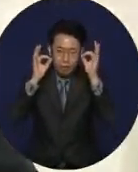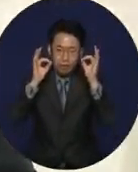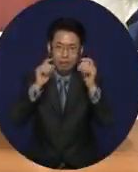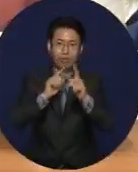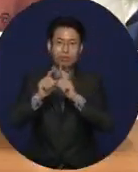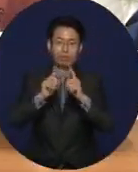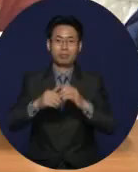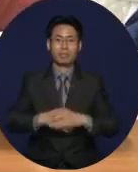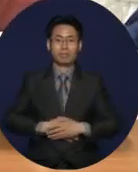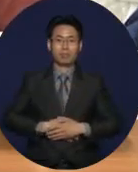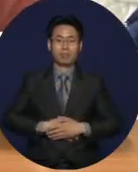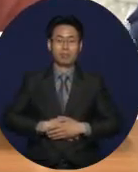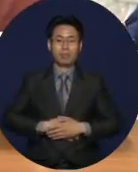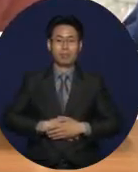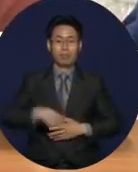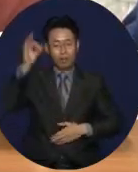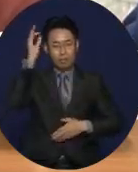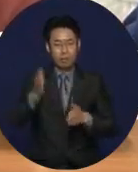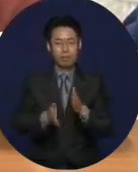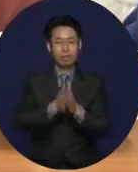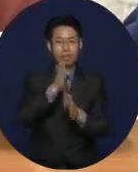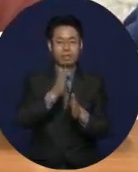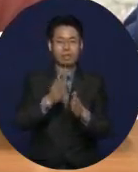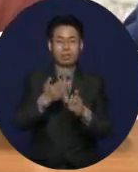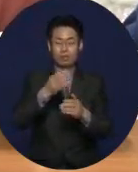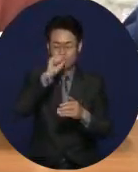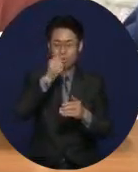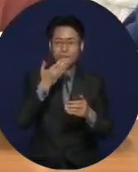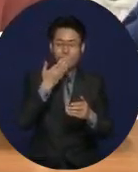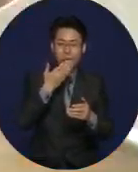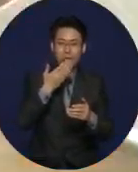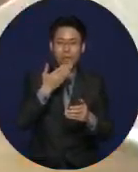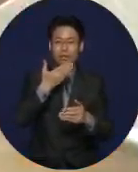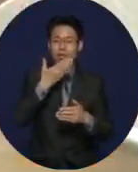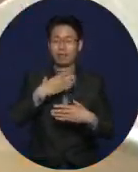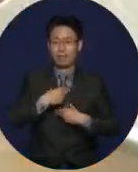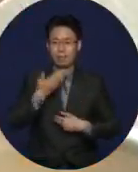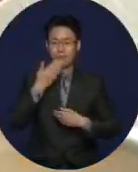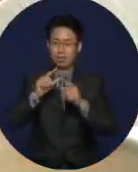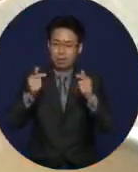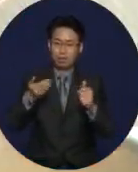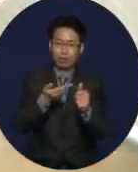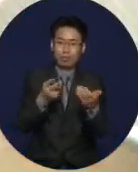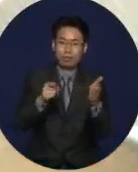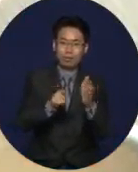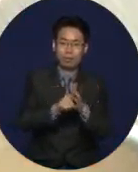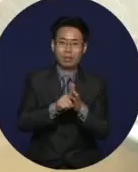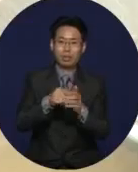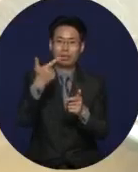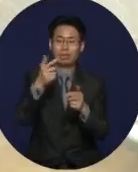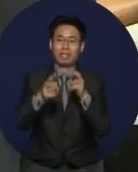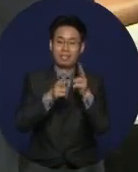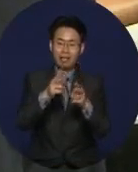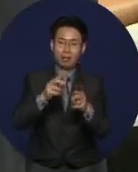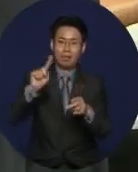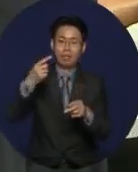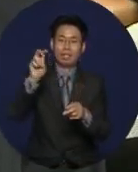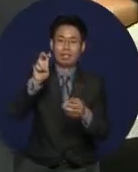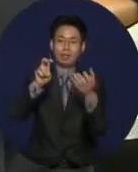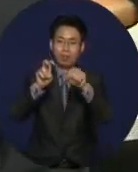있도록 노력하겠다고 말했습니다. 한편 시는 균형 잡힌 식단 제공과 안전한 식재료 공급을 위해 6개